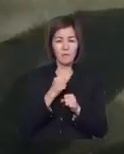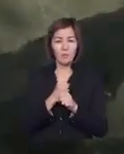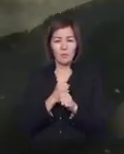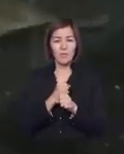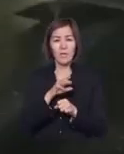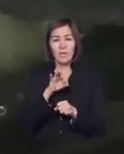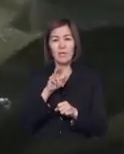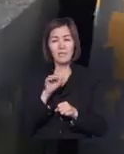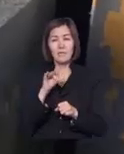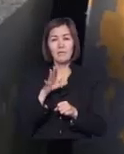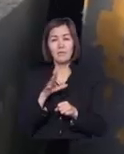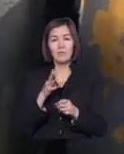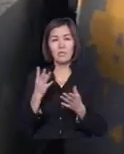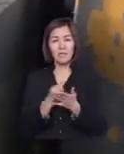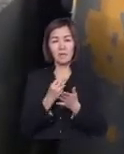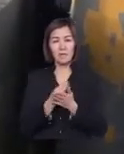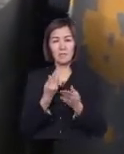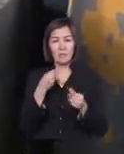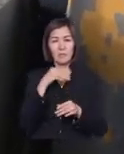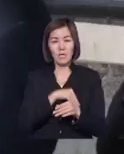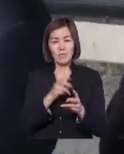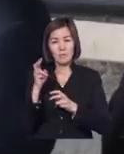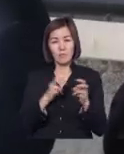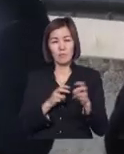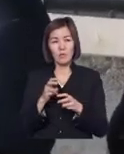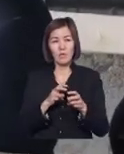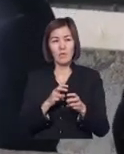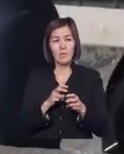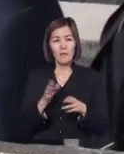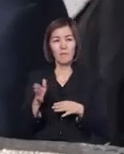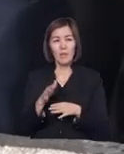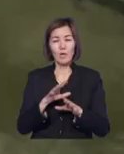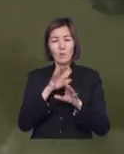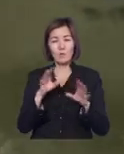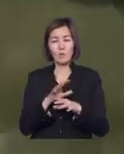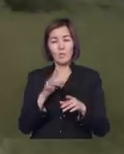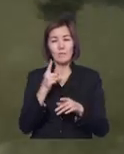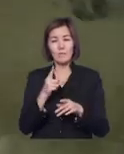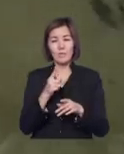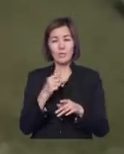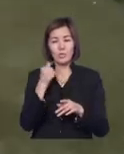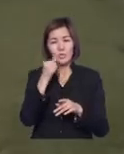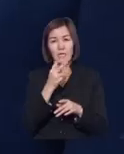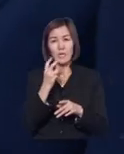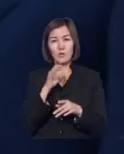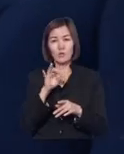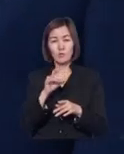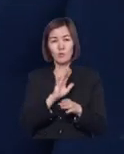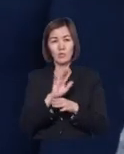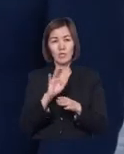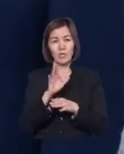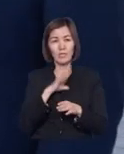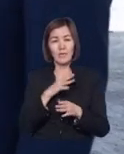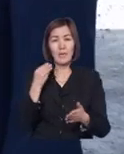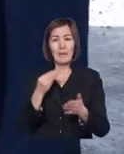Тенгри Фиште табысты кәсіпорын. Бекіре мен сазан өсіреді. Қуаттылығы жылына 200 тонна. Бұл жерде қымбат